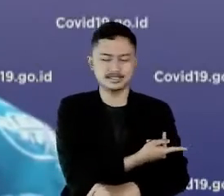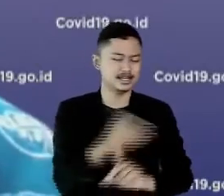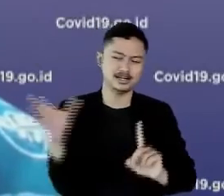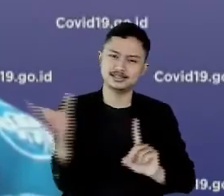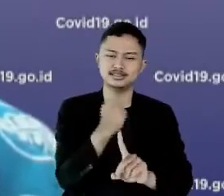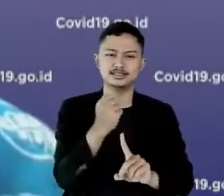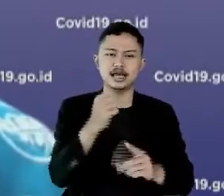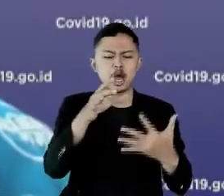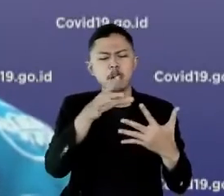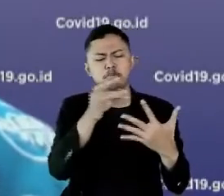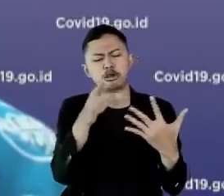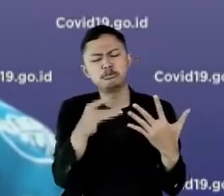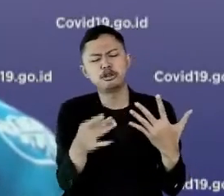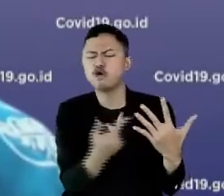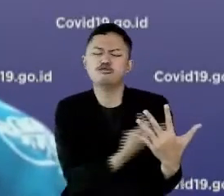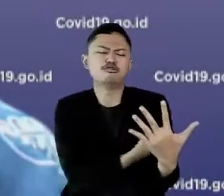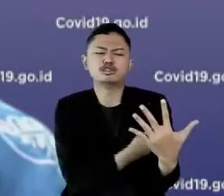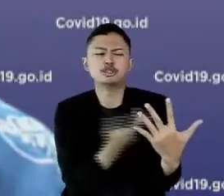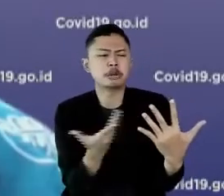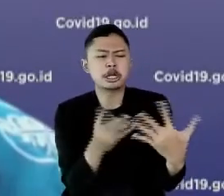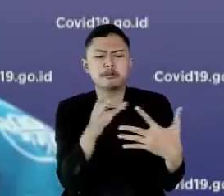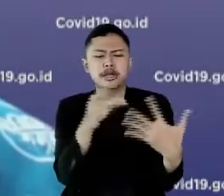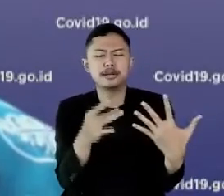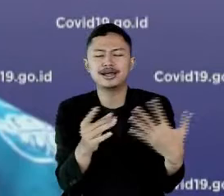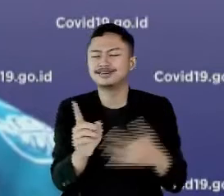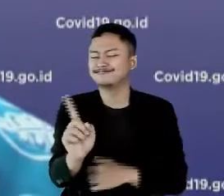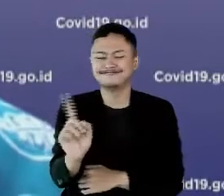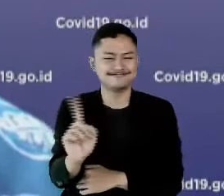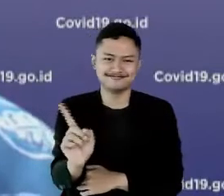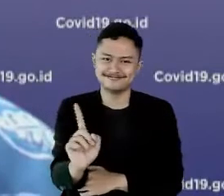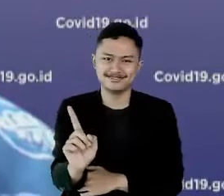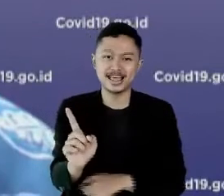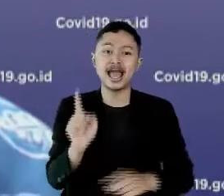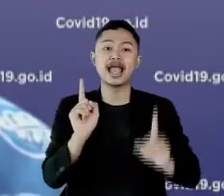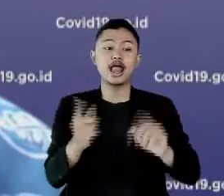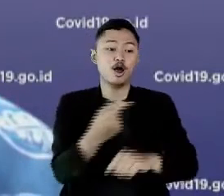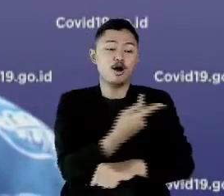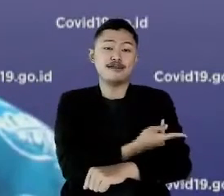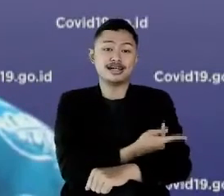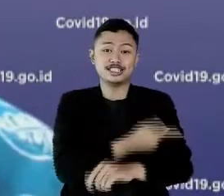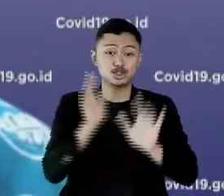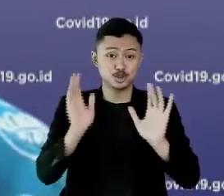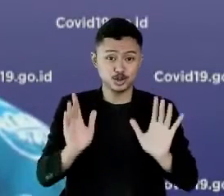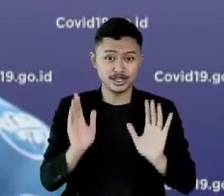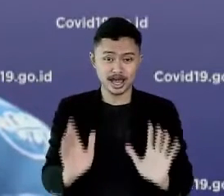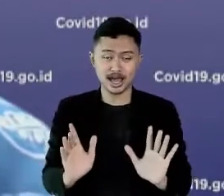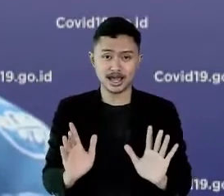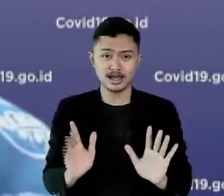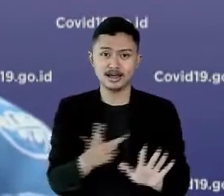usah pilih-pilih vaksin, karena begitu kita vaksinasi, apapun vaksinnya, ya,